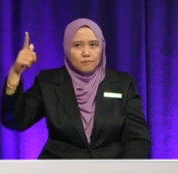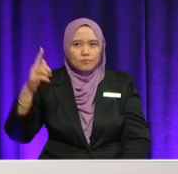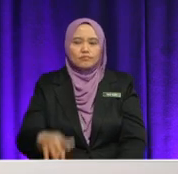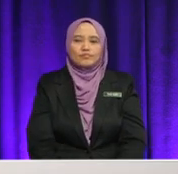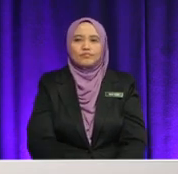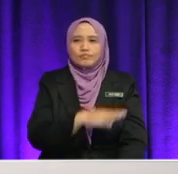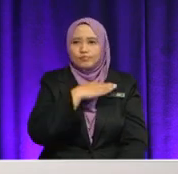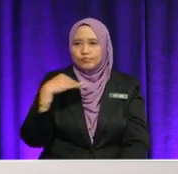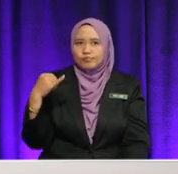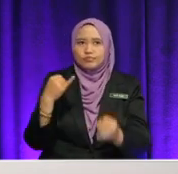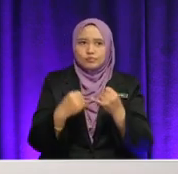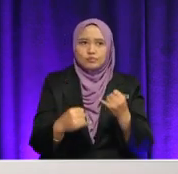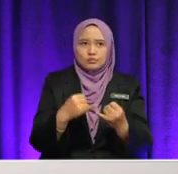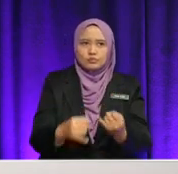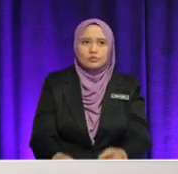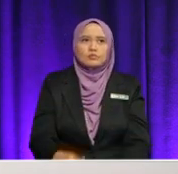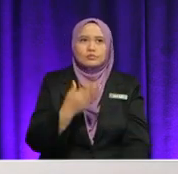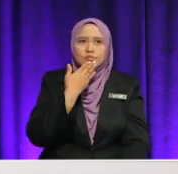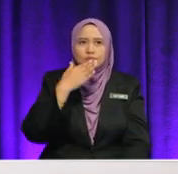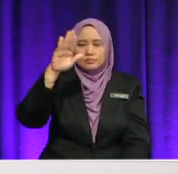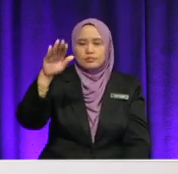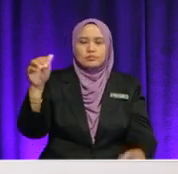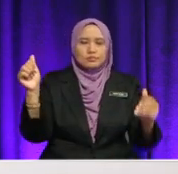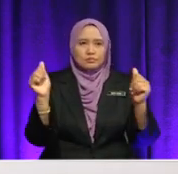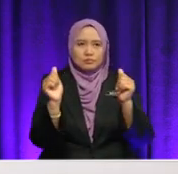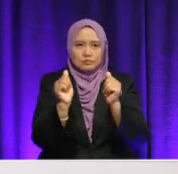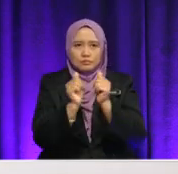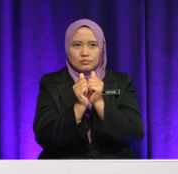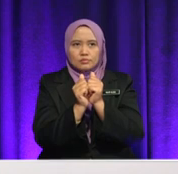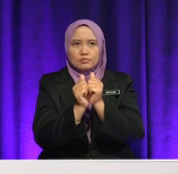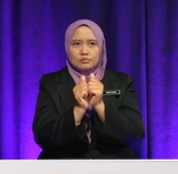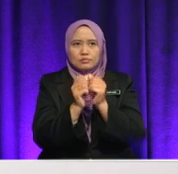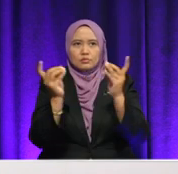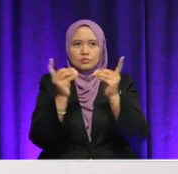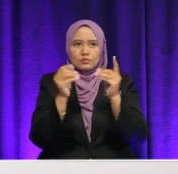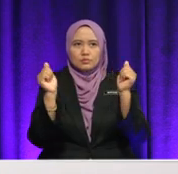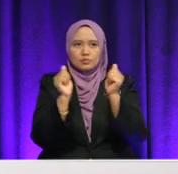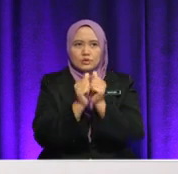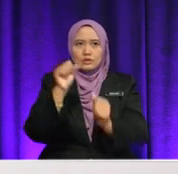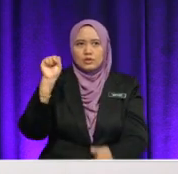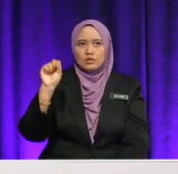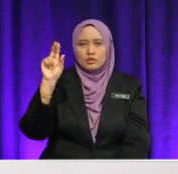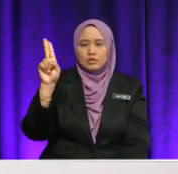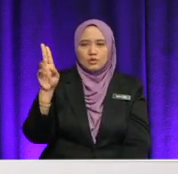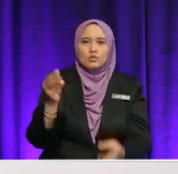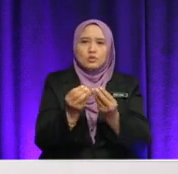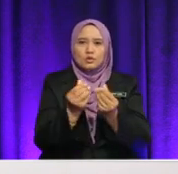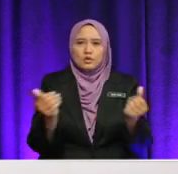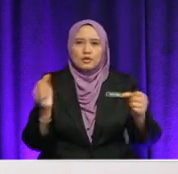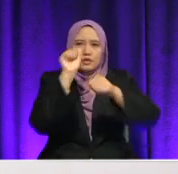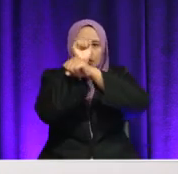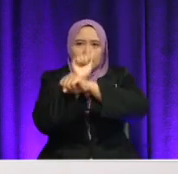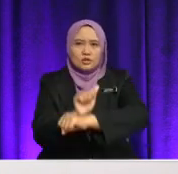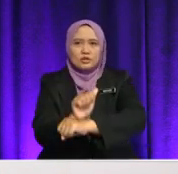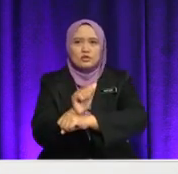adalah tungku bertemu dengan tanah jajahan British yang saya maklumkan orang penting di sebalik kemerdekaan negara